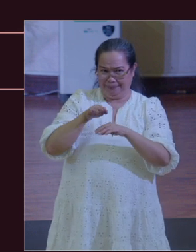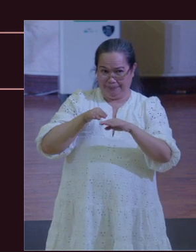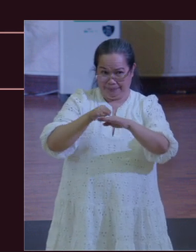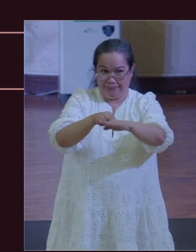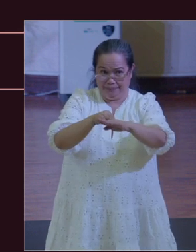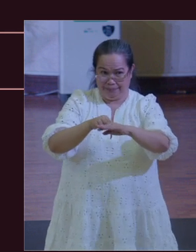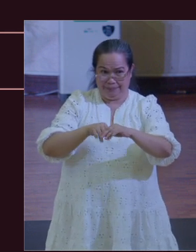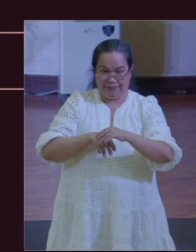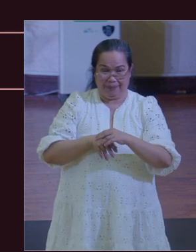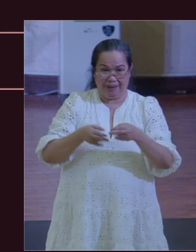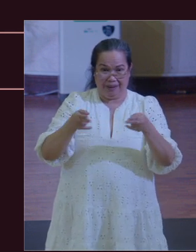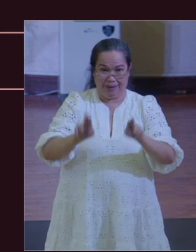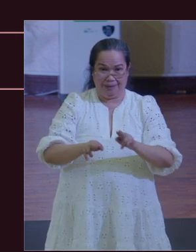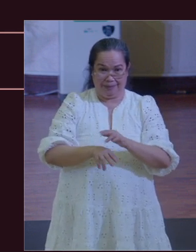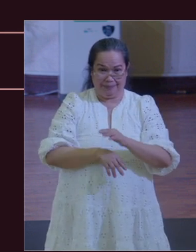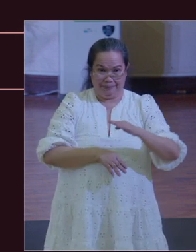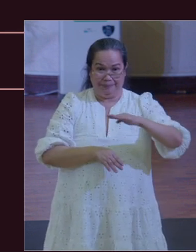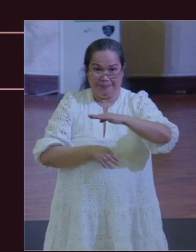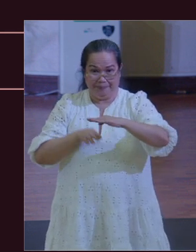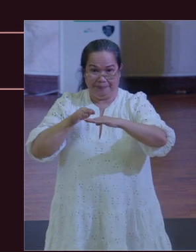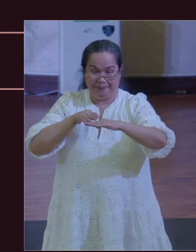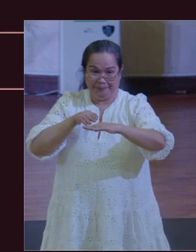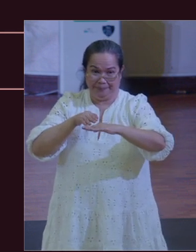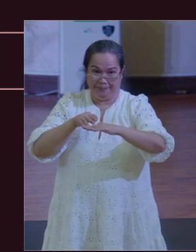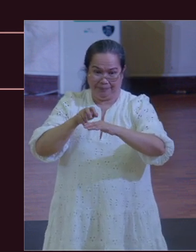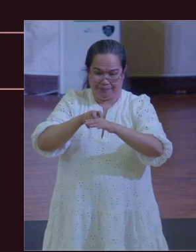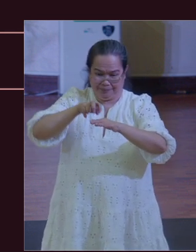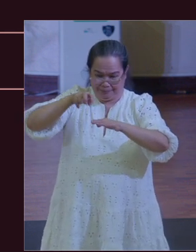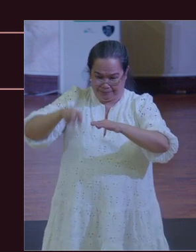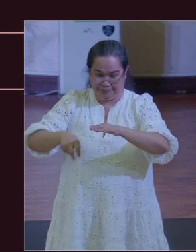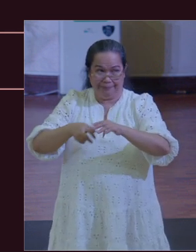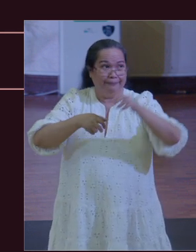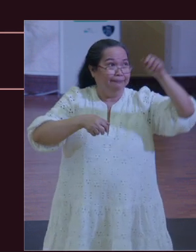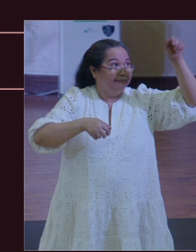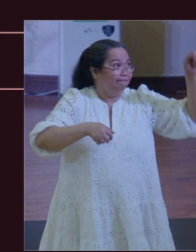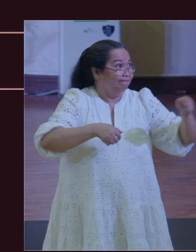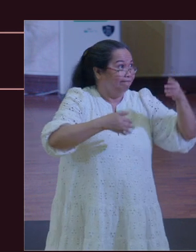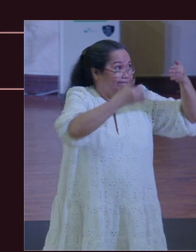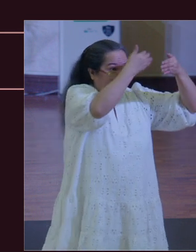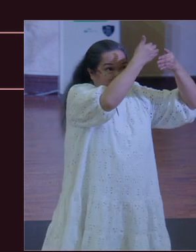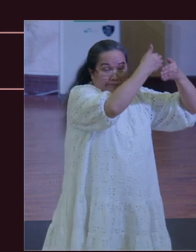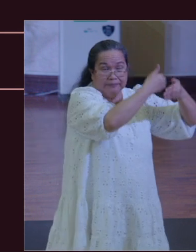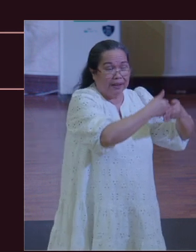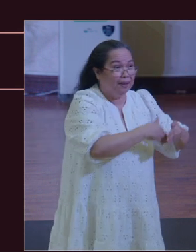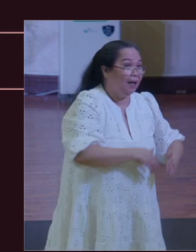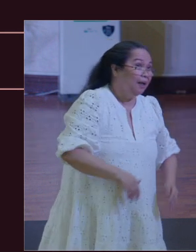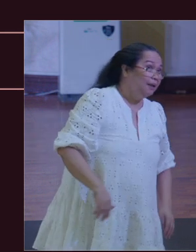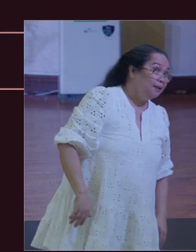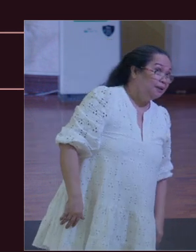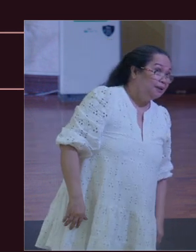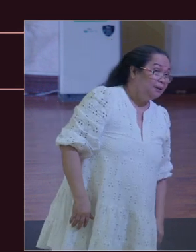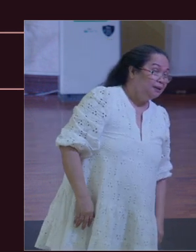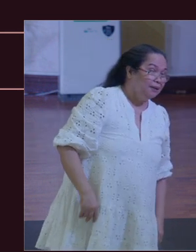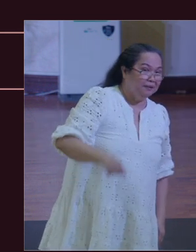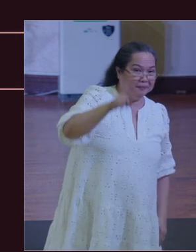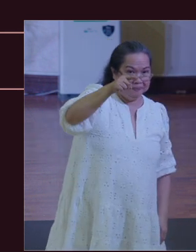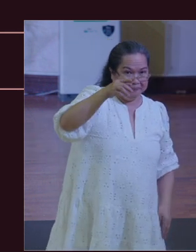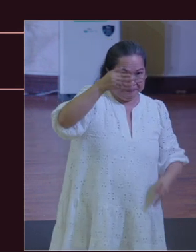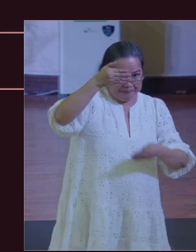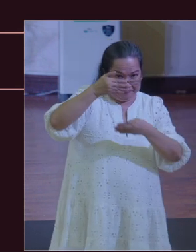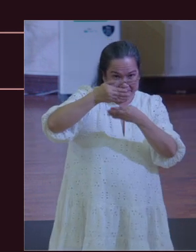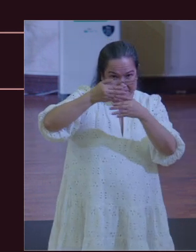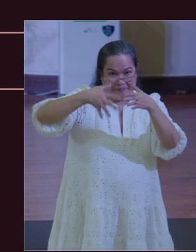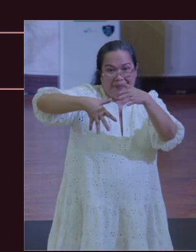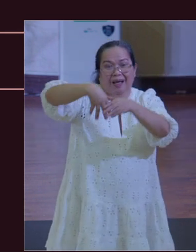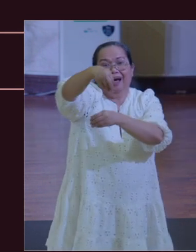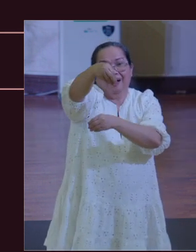rin. Naghuminto siya. Binaba ko yung salamin ko. Hindi binaba yung salamin.